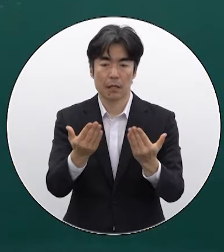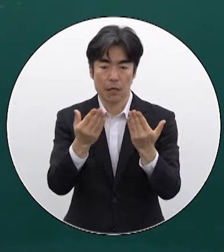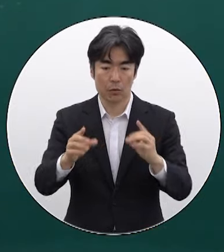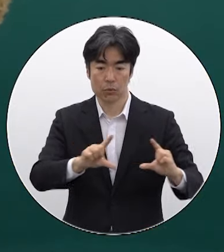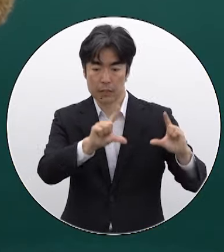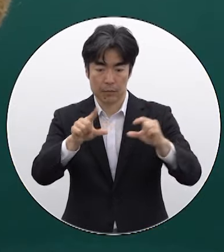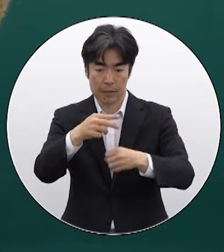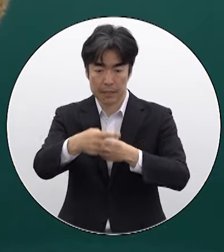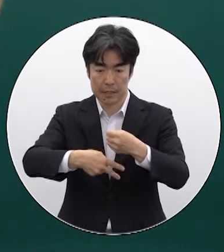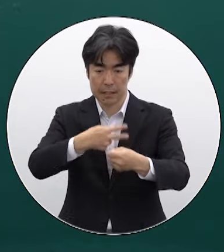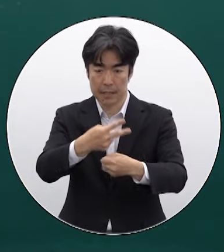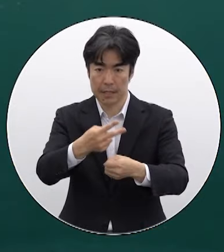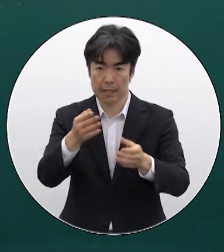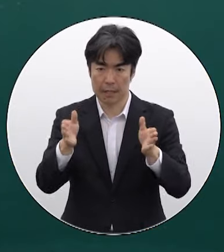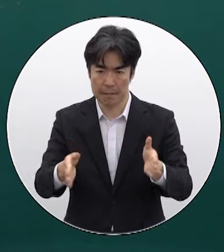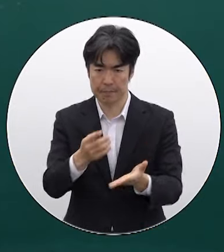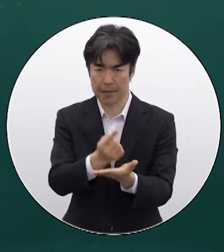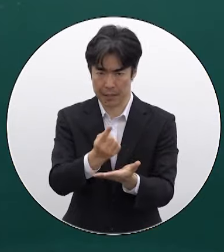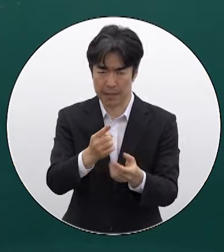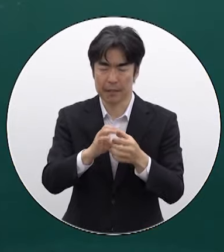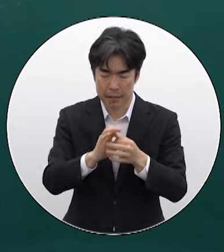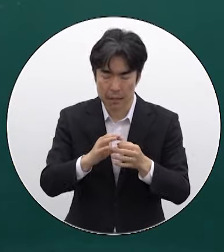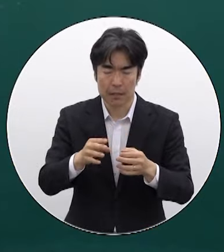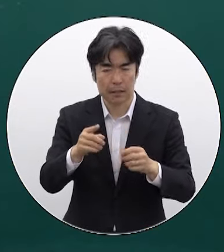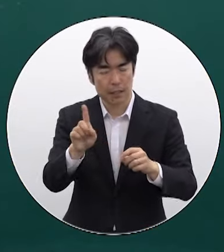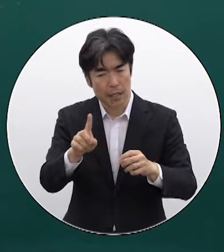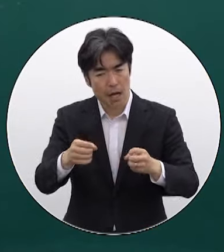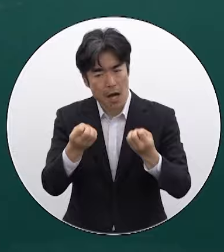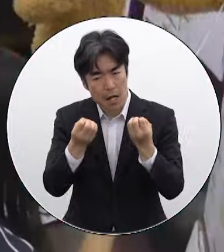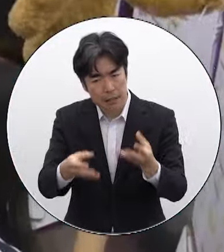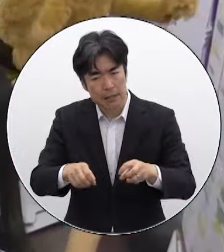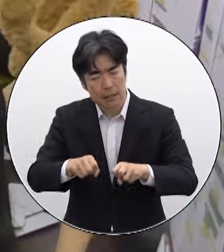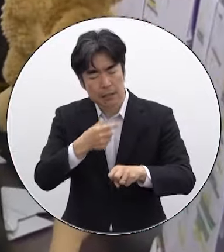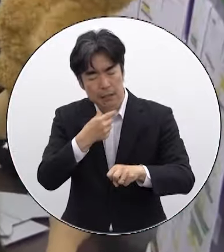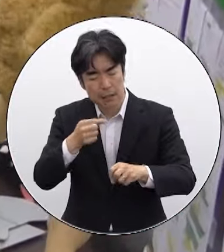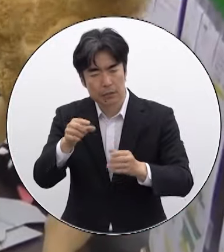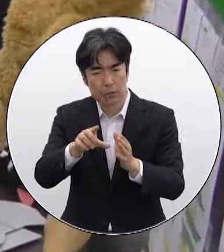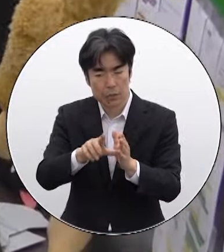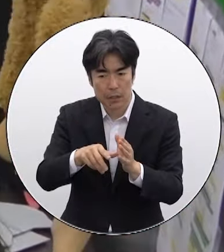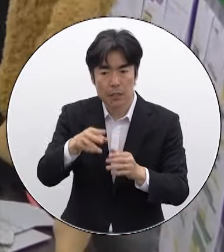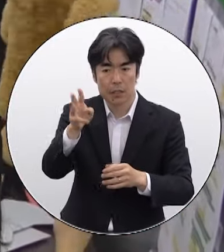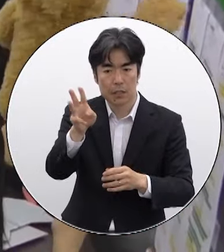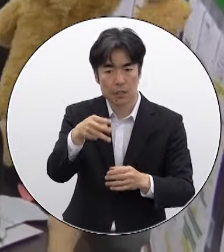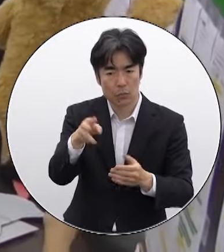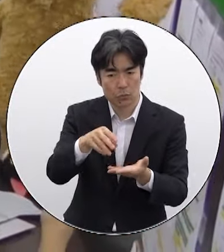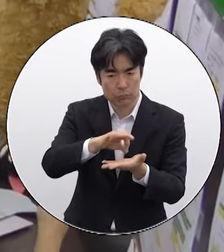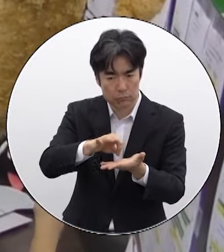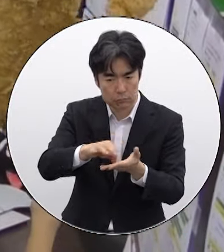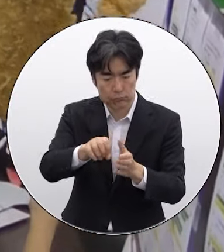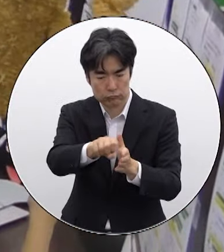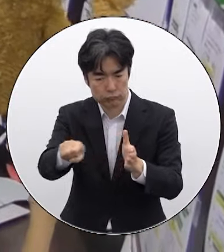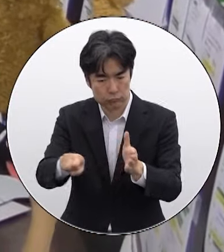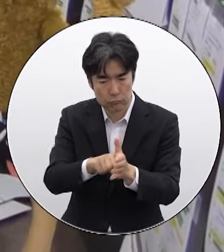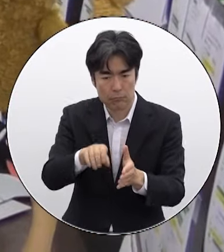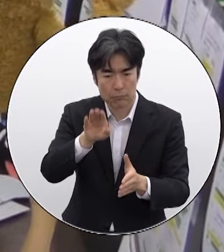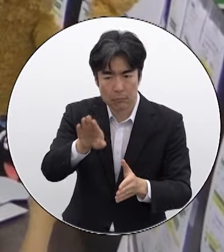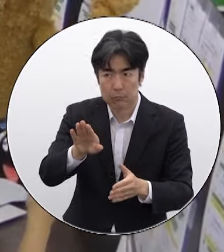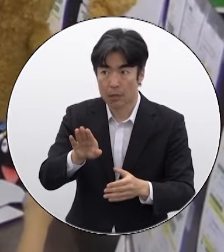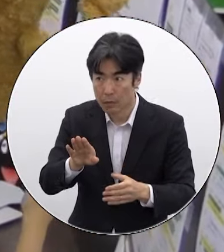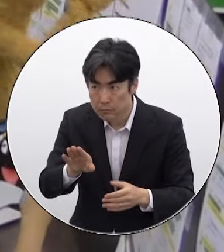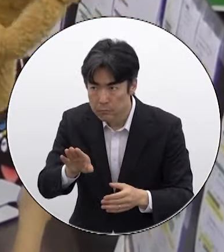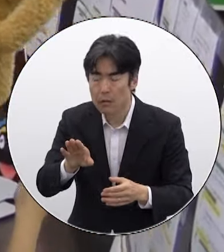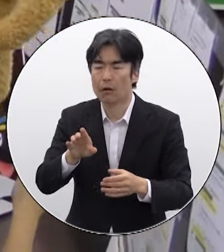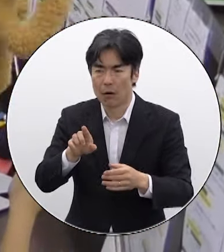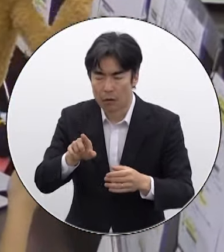しかないので、何か新しいことをやりたいなと思っていた時に、人形を作って活動する作画があることを知って